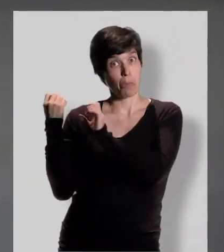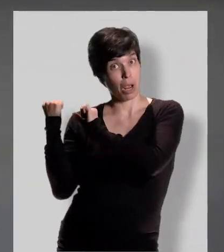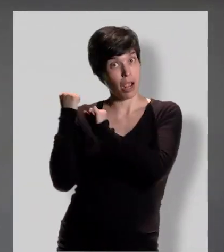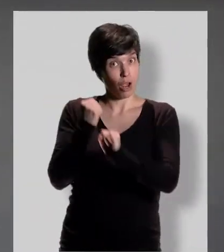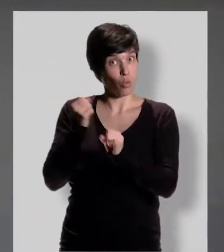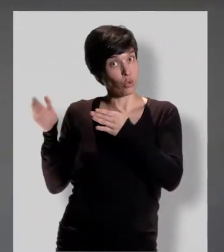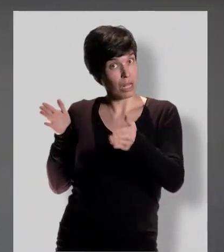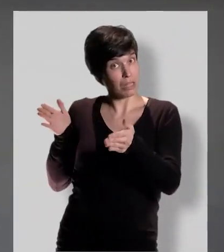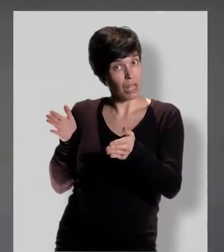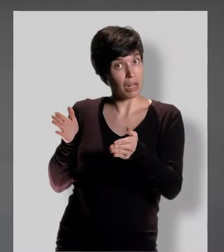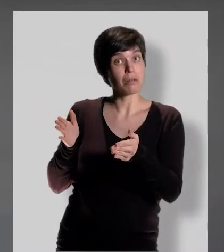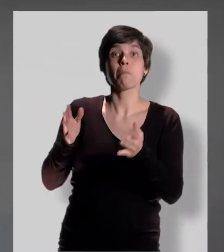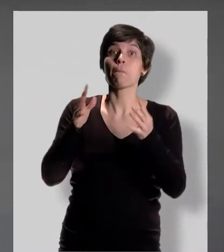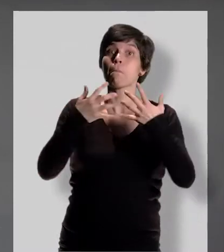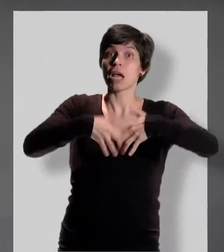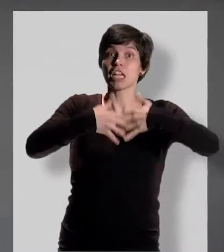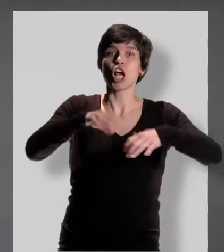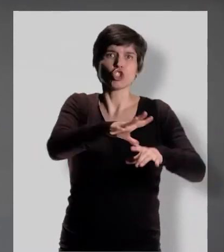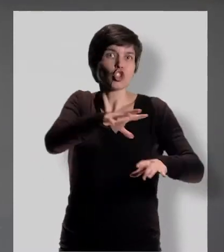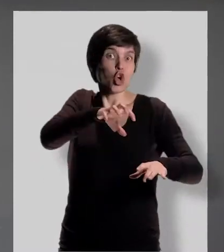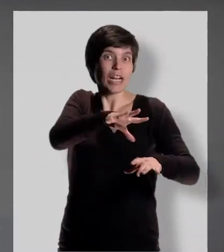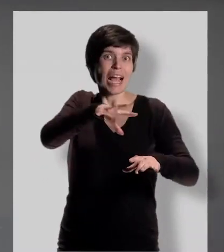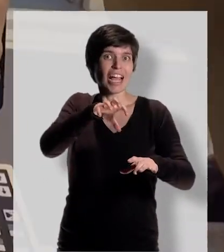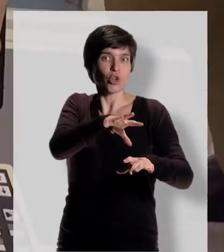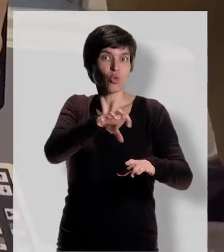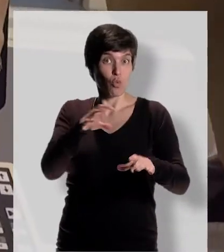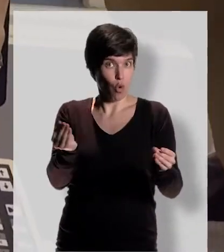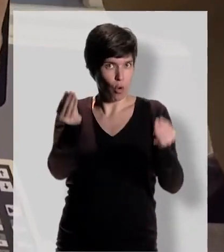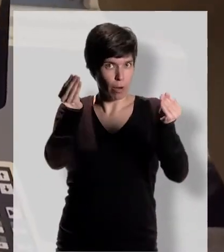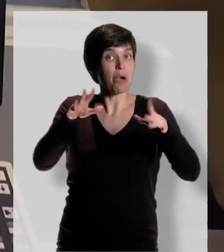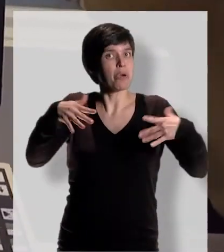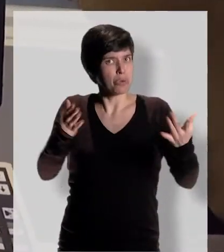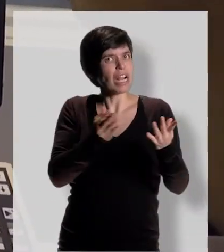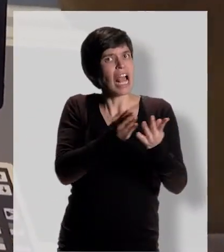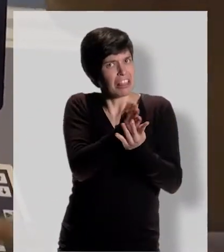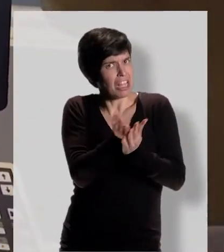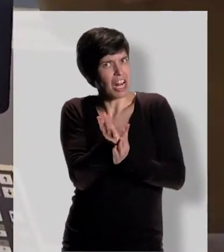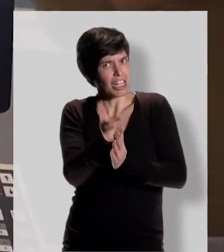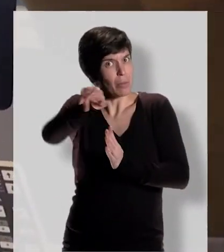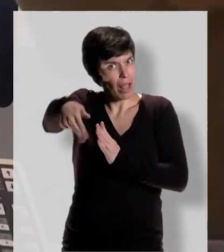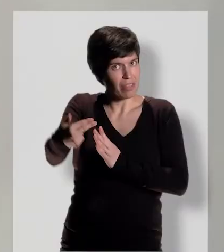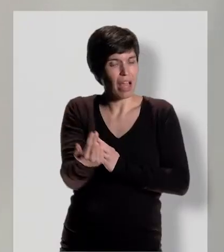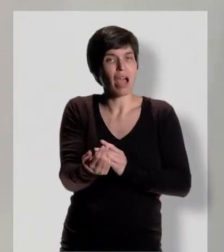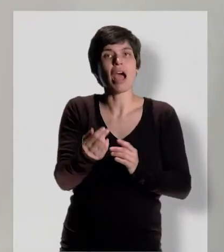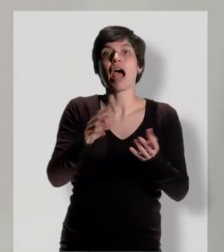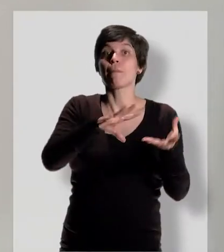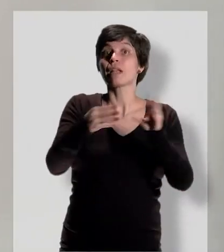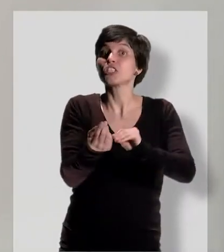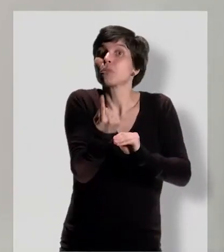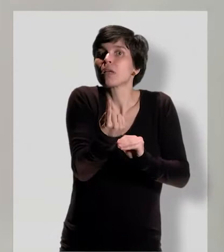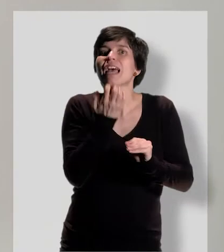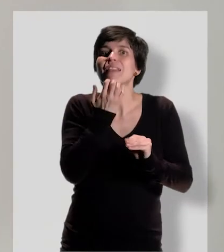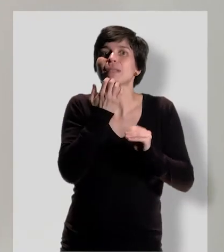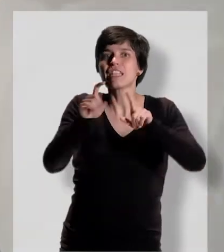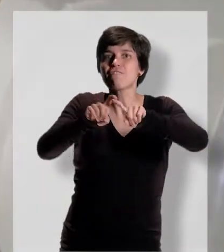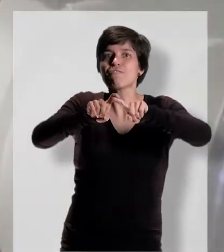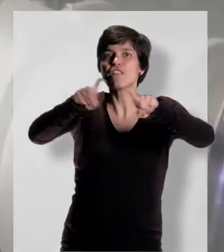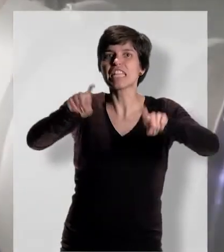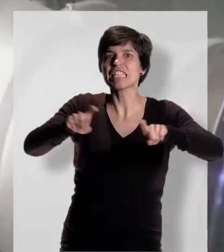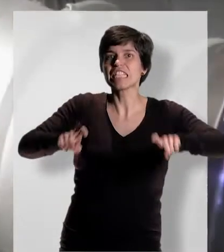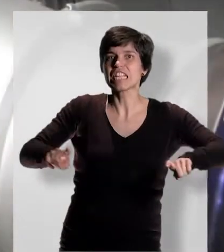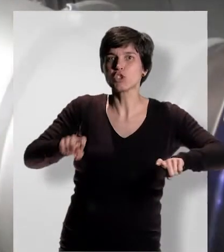eta alternatiba bat bihurtuten hasi dez. Aplikazioetako bat adibidez filtri itxurako artekak dire.